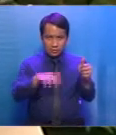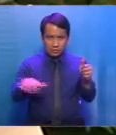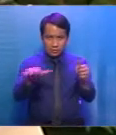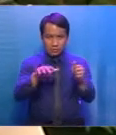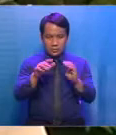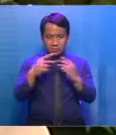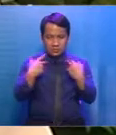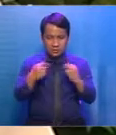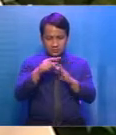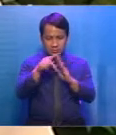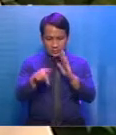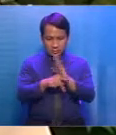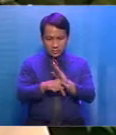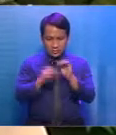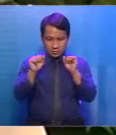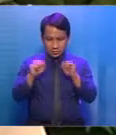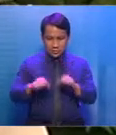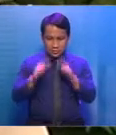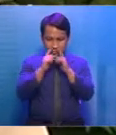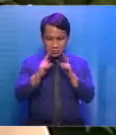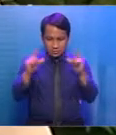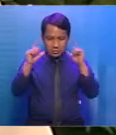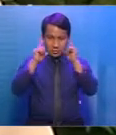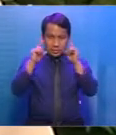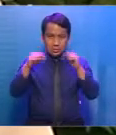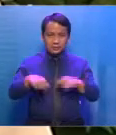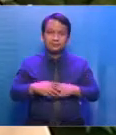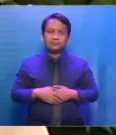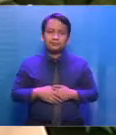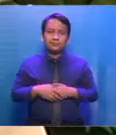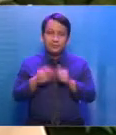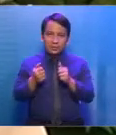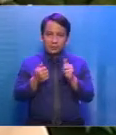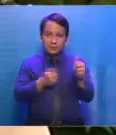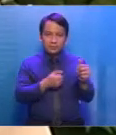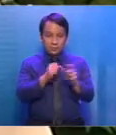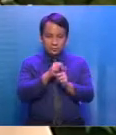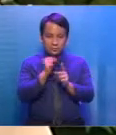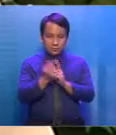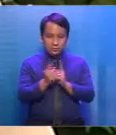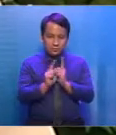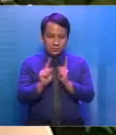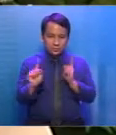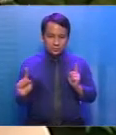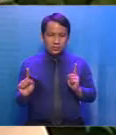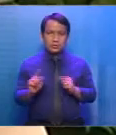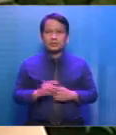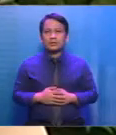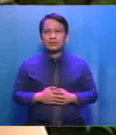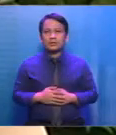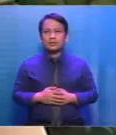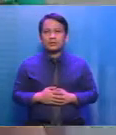health and safety protocols, basta naka-mask at nasusundan ng social distancing.